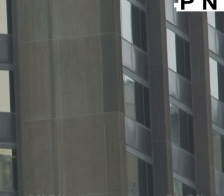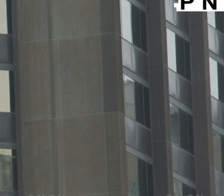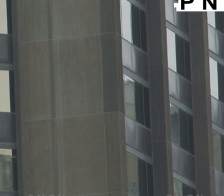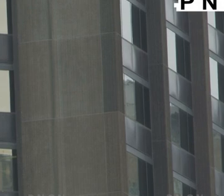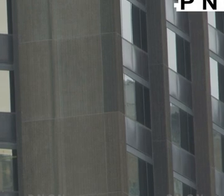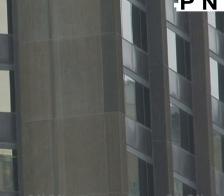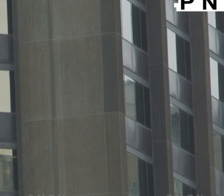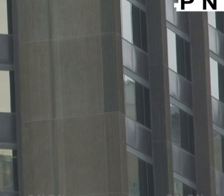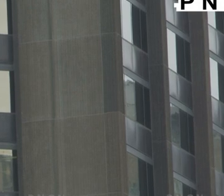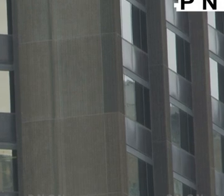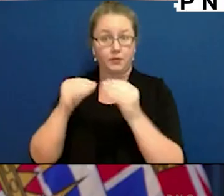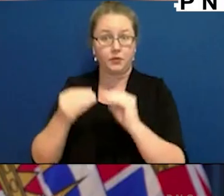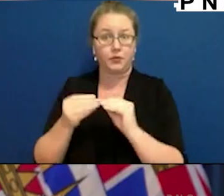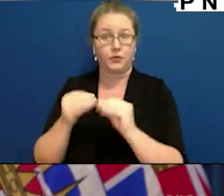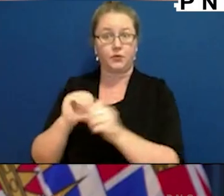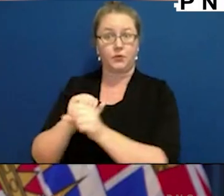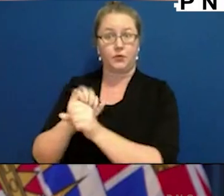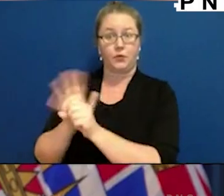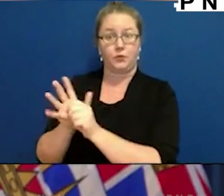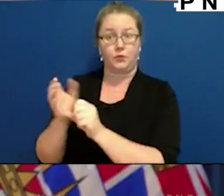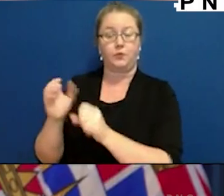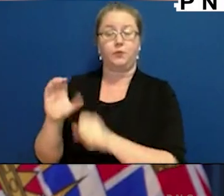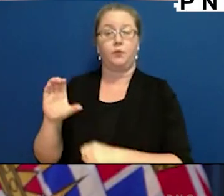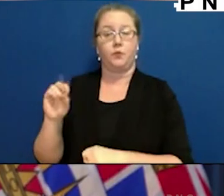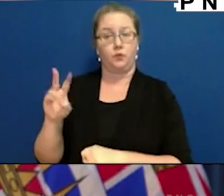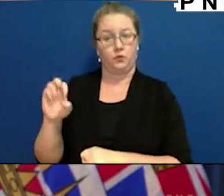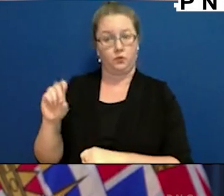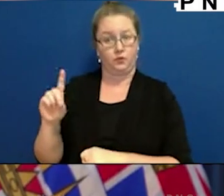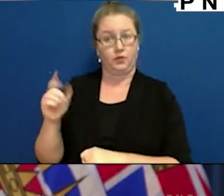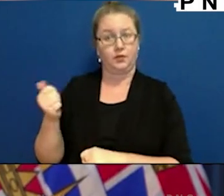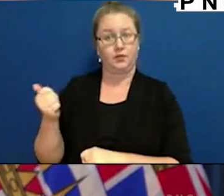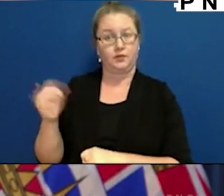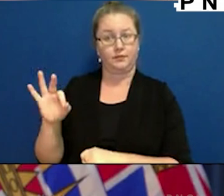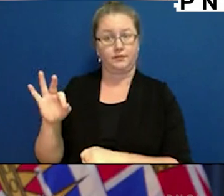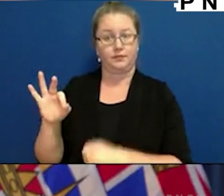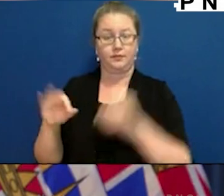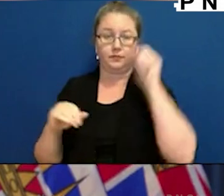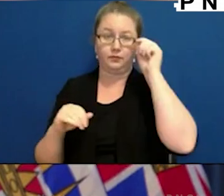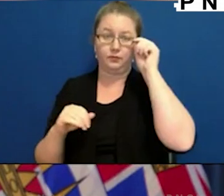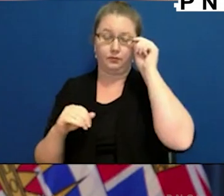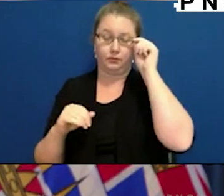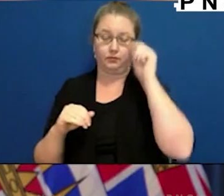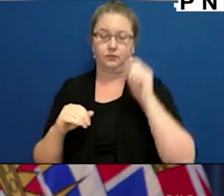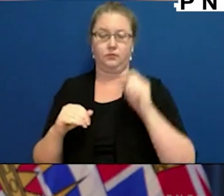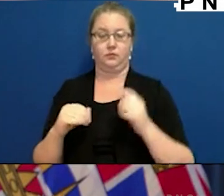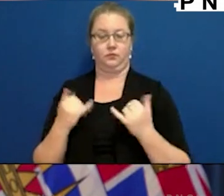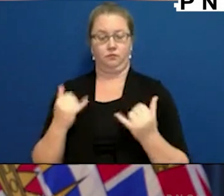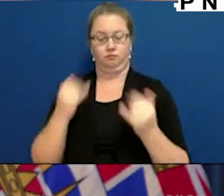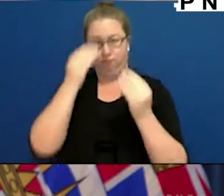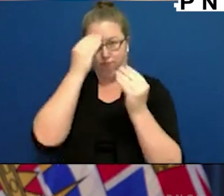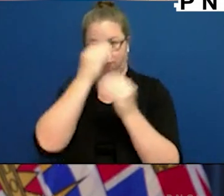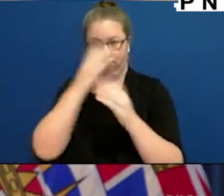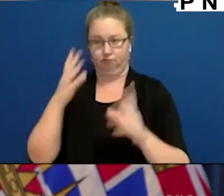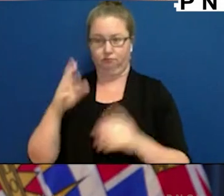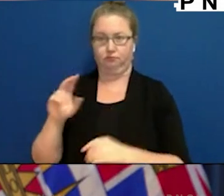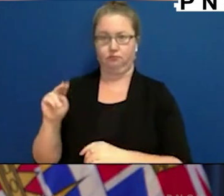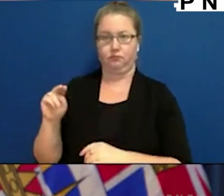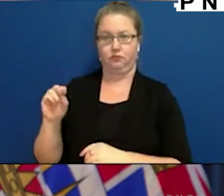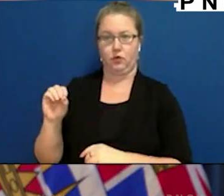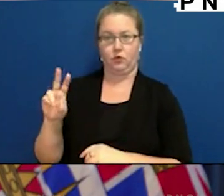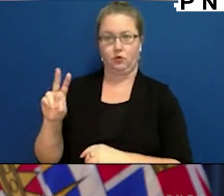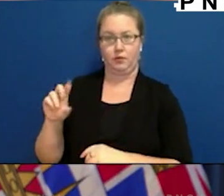होर लगाईयां जा सकदियां ने। कोलंबिया फॉर कोविड-19 एंड टुडे वी आर रिपोर्टिंग ऑन द पीरियड फ्रॉम